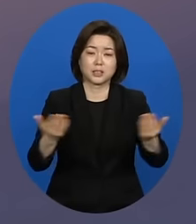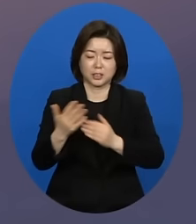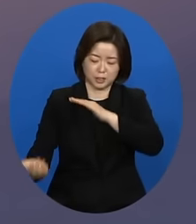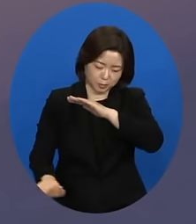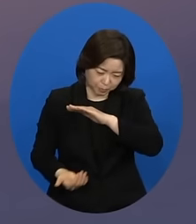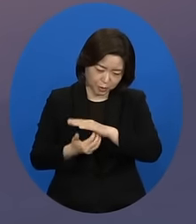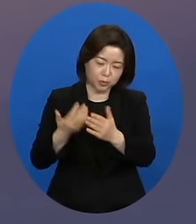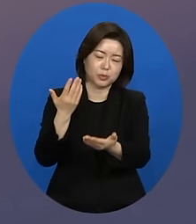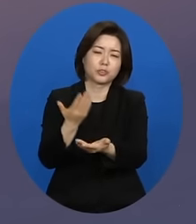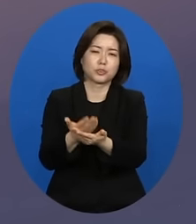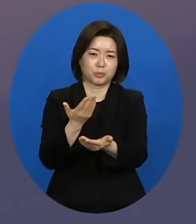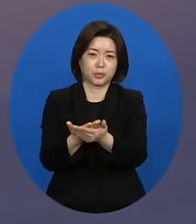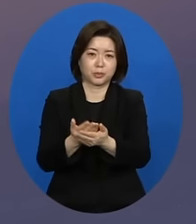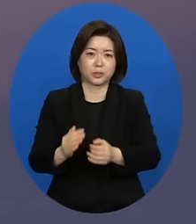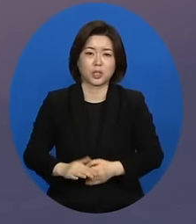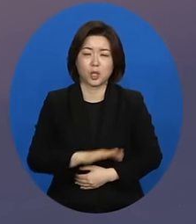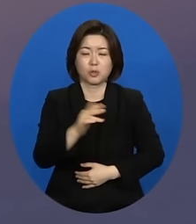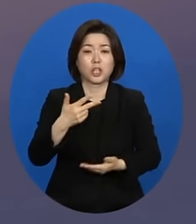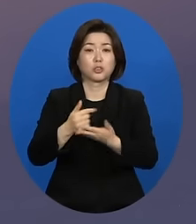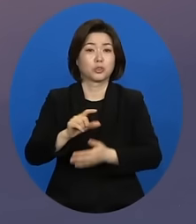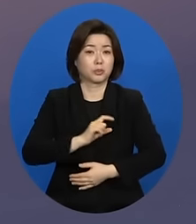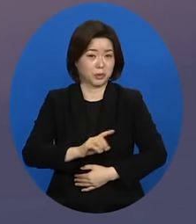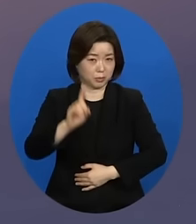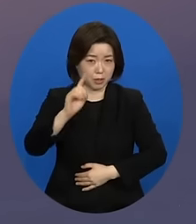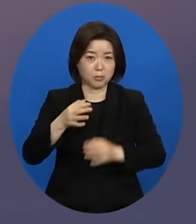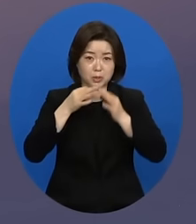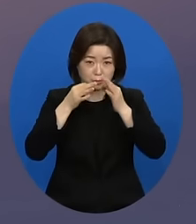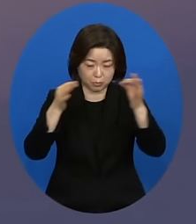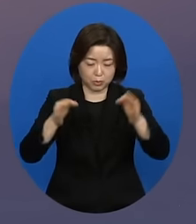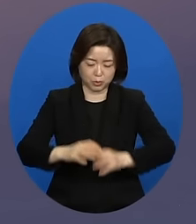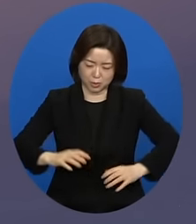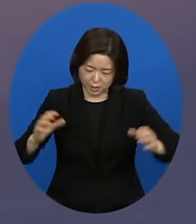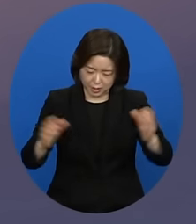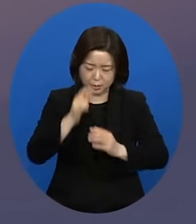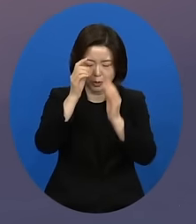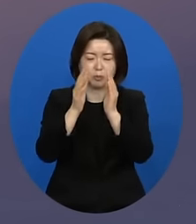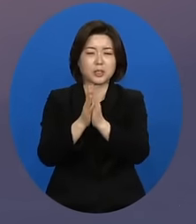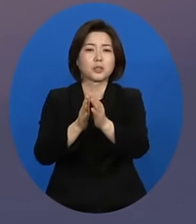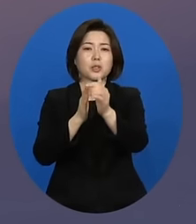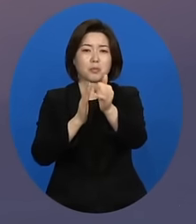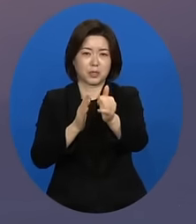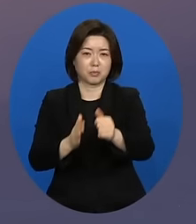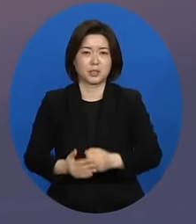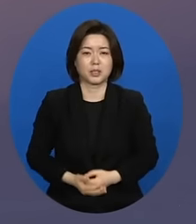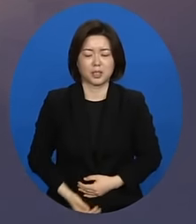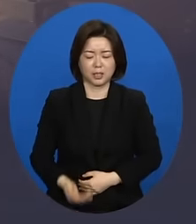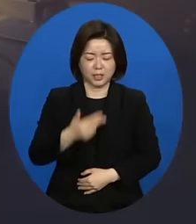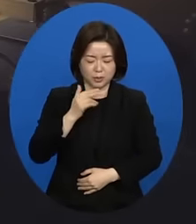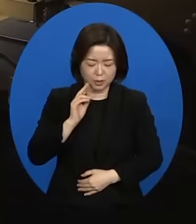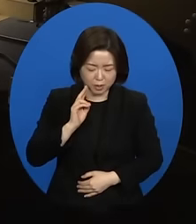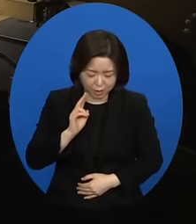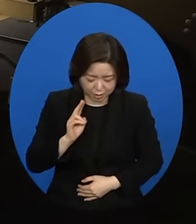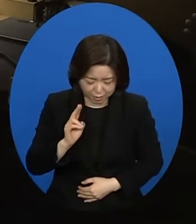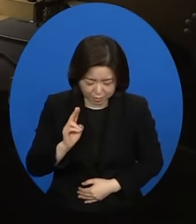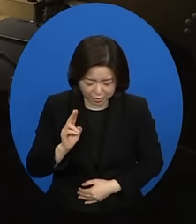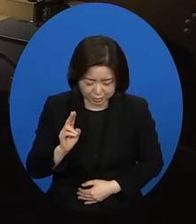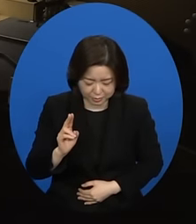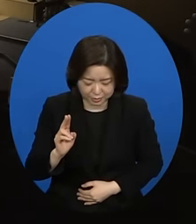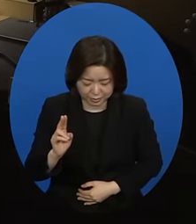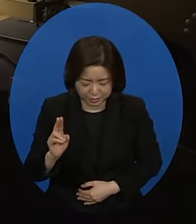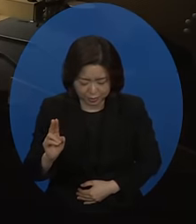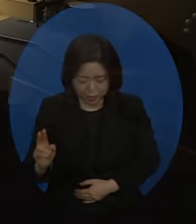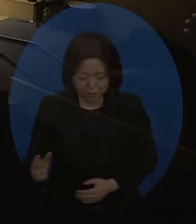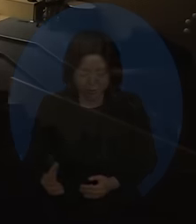이루어 주시옵소서. 우리 주의 이름을 한번 부르고 합심하여 기도하겠습니다. 주여!